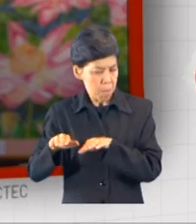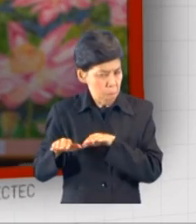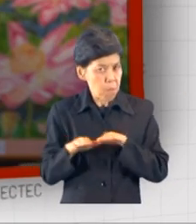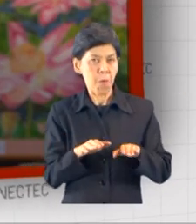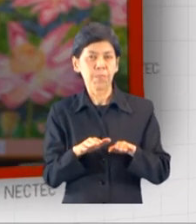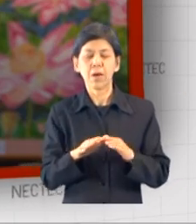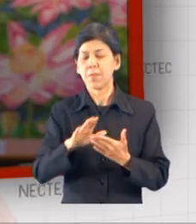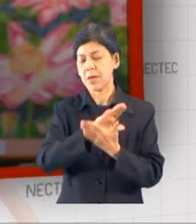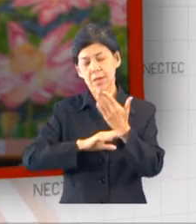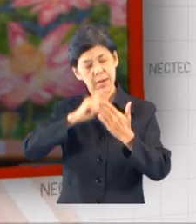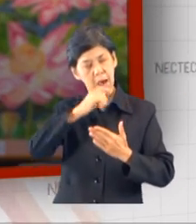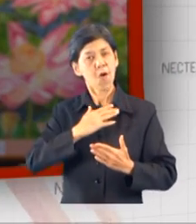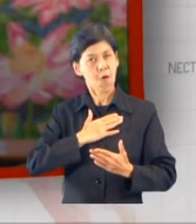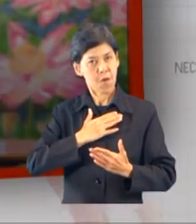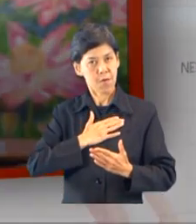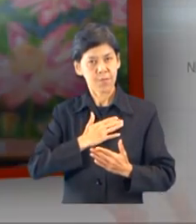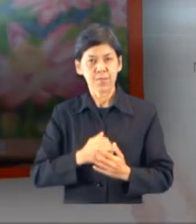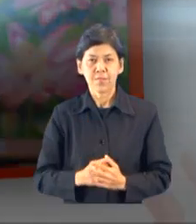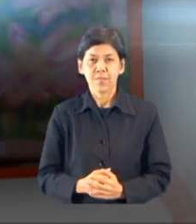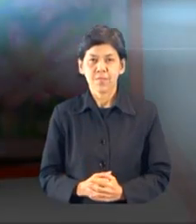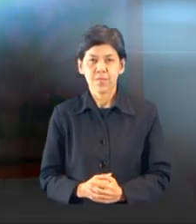ความพร้อมให้กับประเทศของเรา